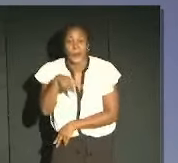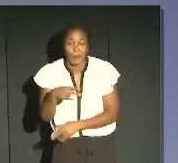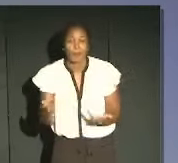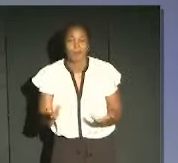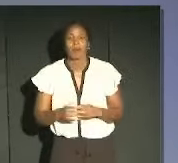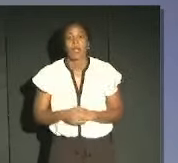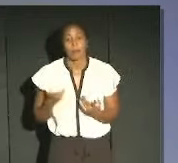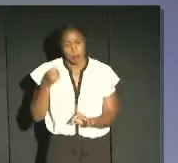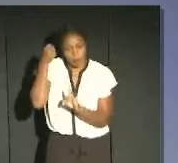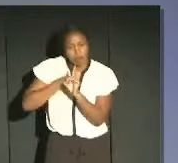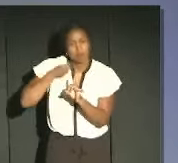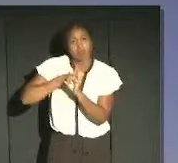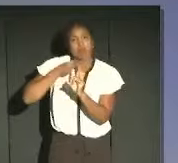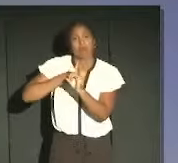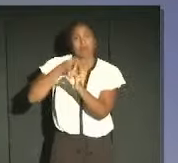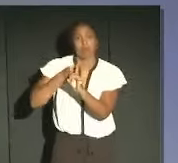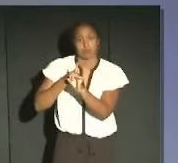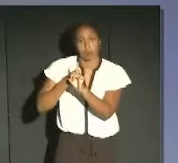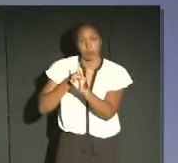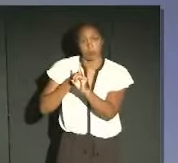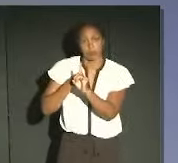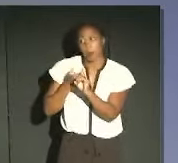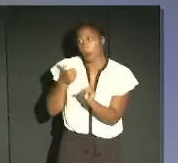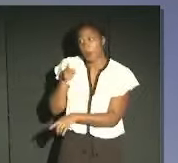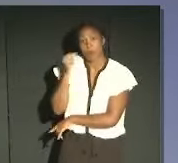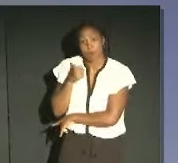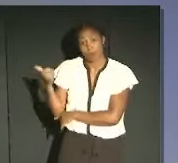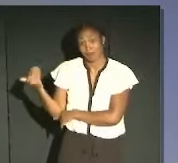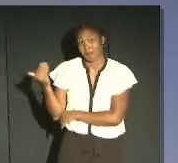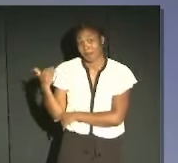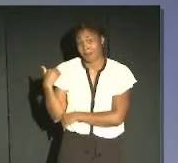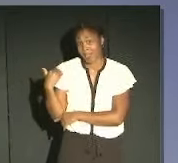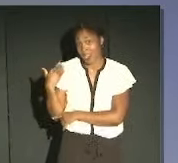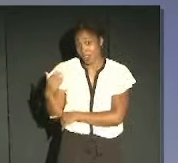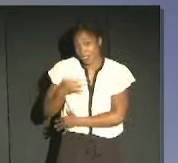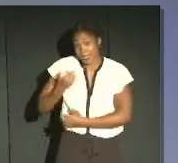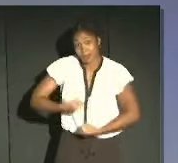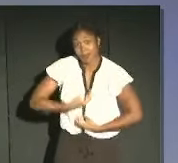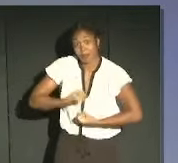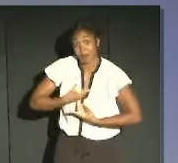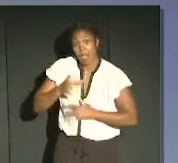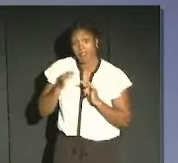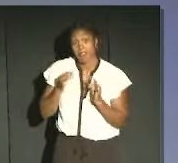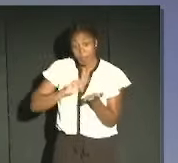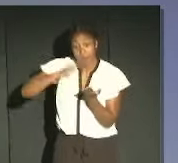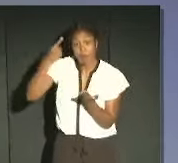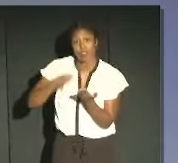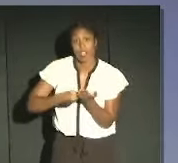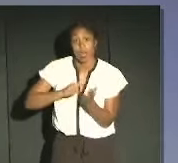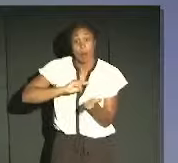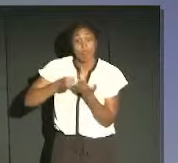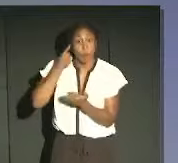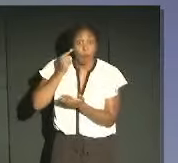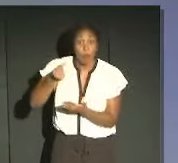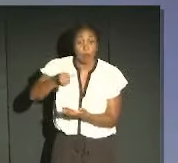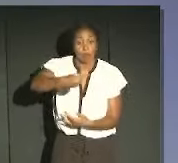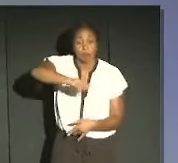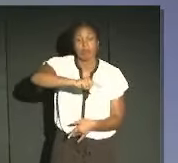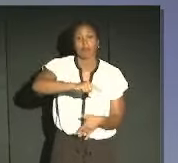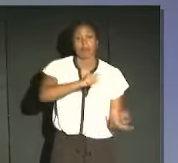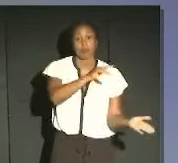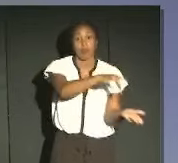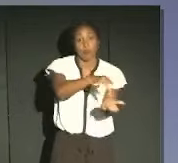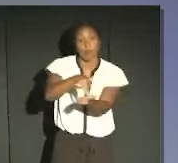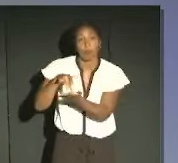bat pour maintenir les fonds dont parlait Jean-Philippe à l'instant des fonds pour ces territoire à la fois en